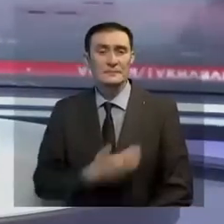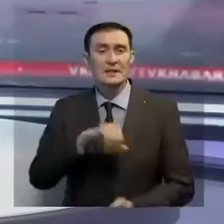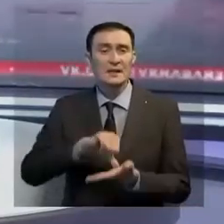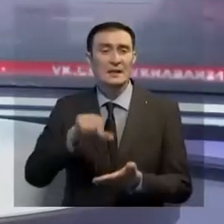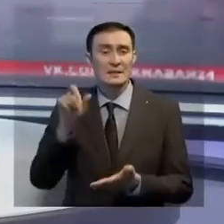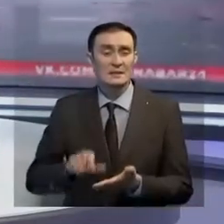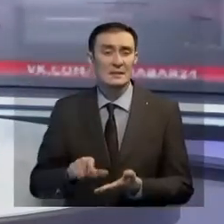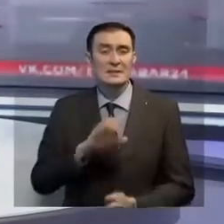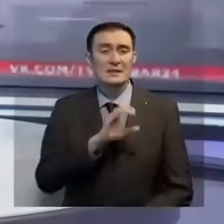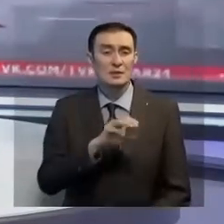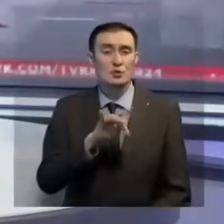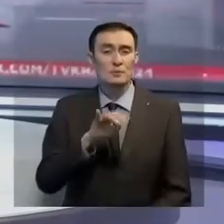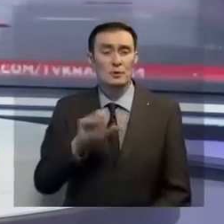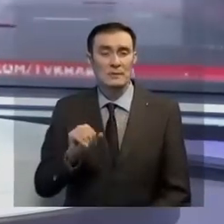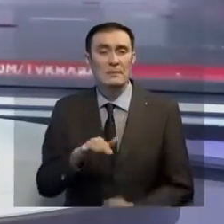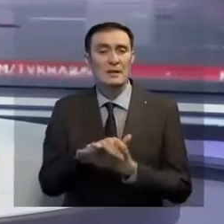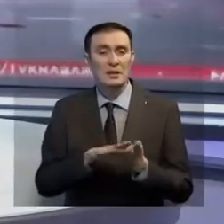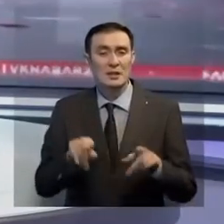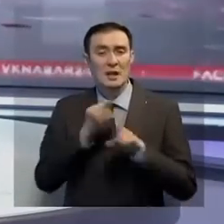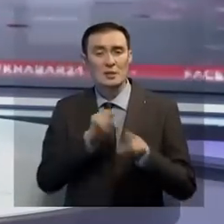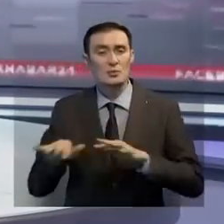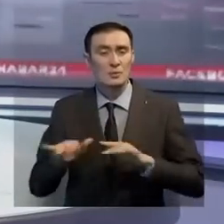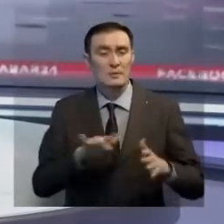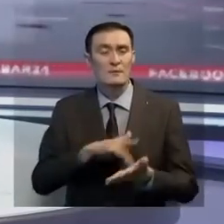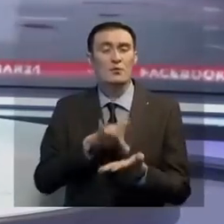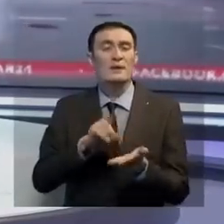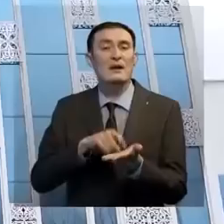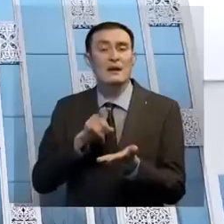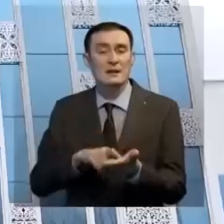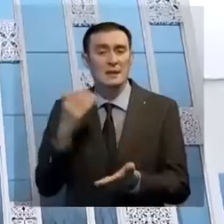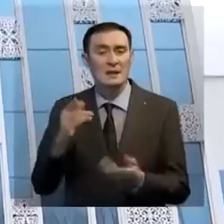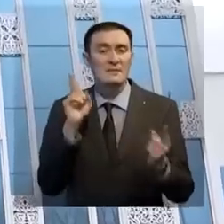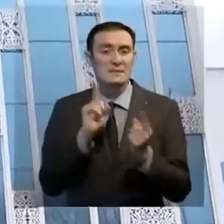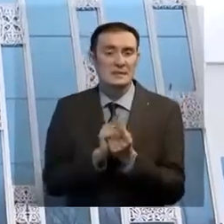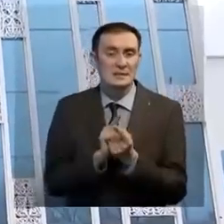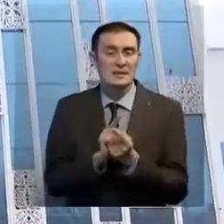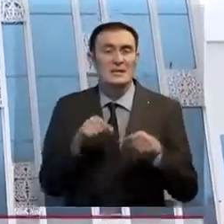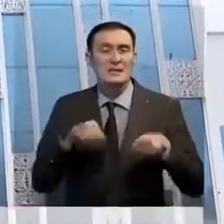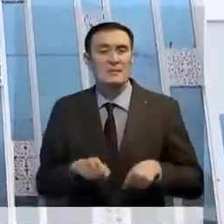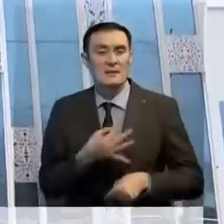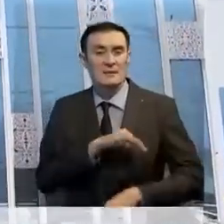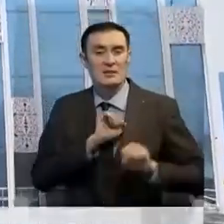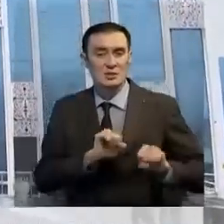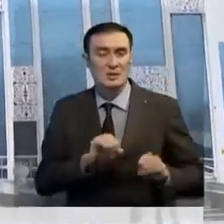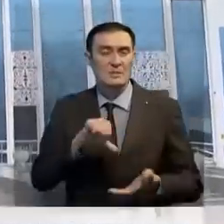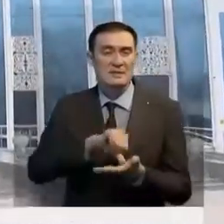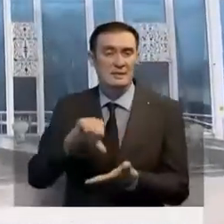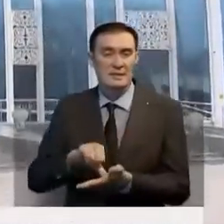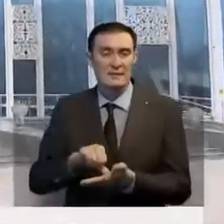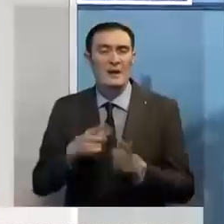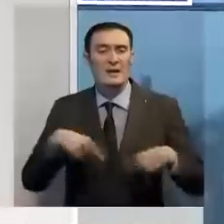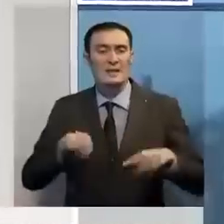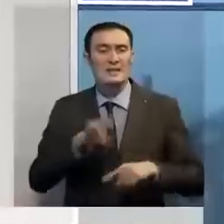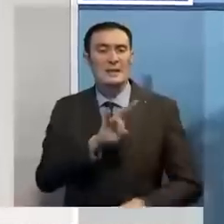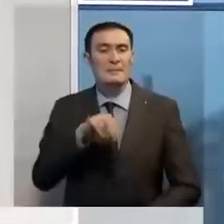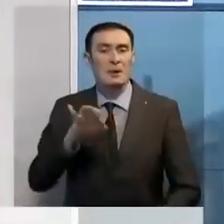Кандидат в президенты Салтанат Турсунбекова продолжает агитационную кампанию в Караганде. Там она встретилась с правозащитниками и представителями